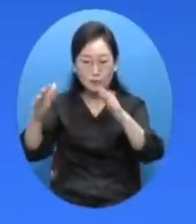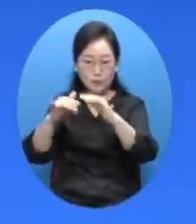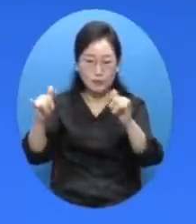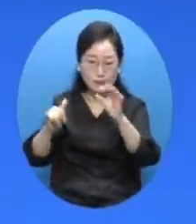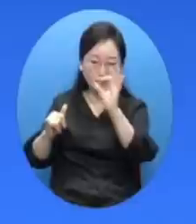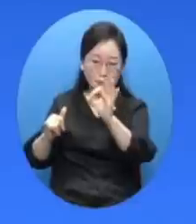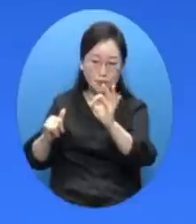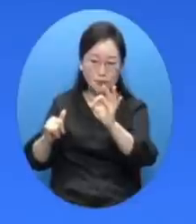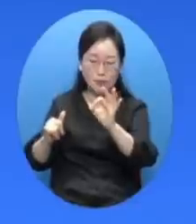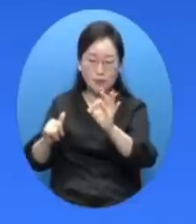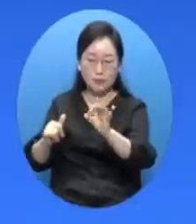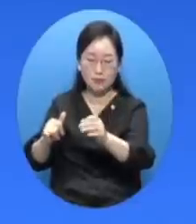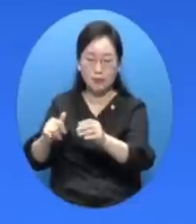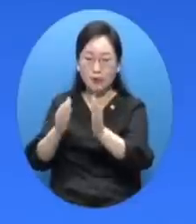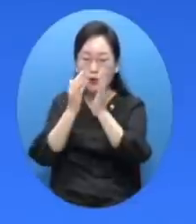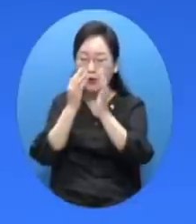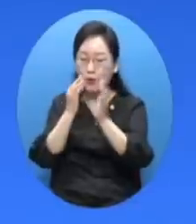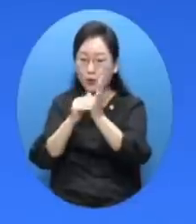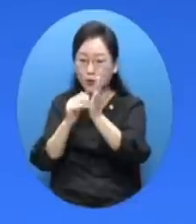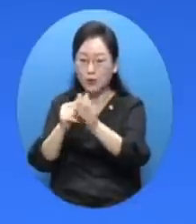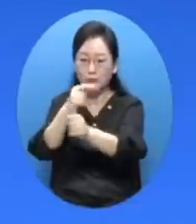죽이고 난 다음